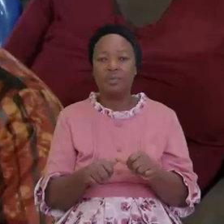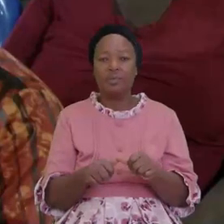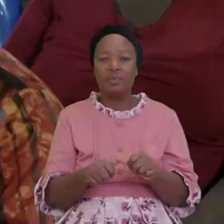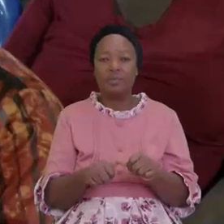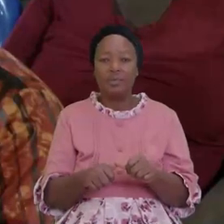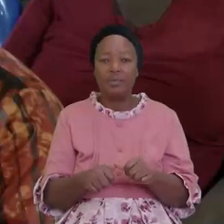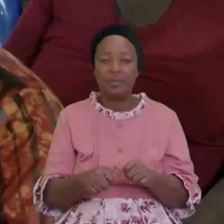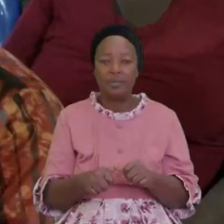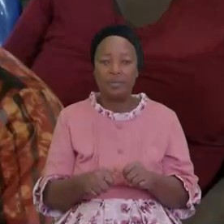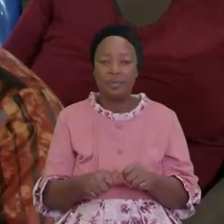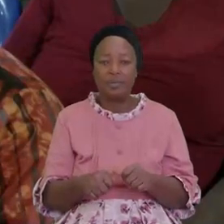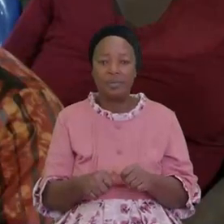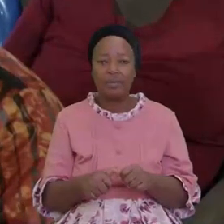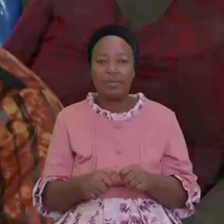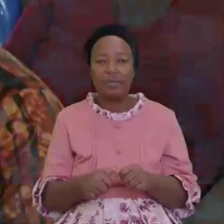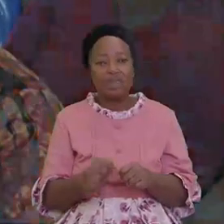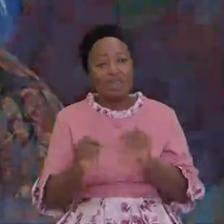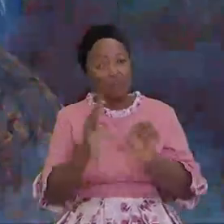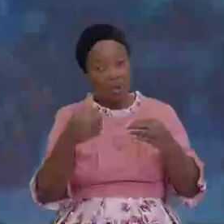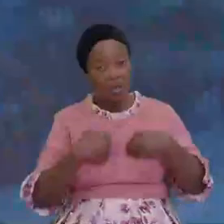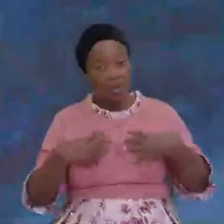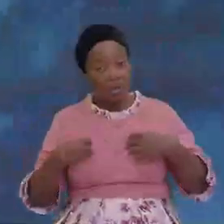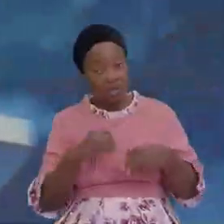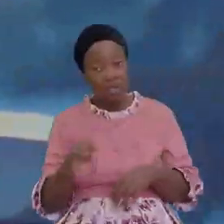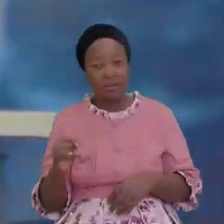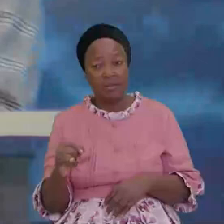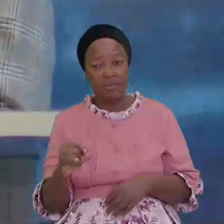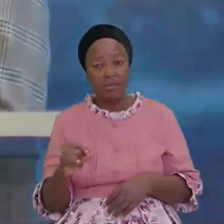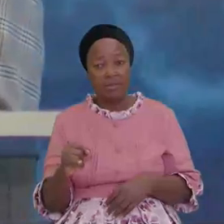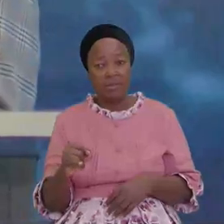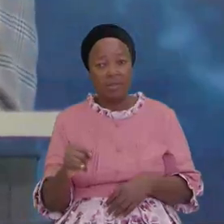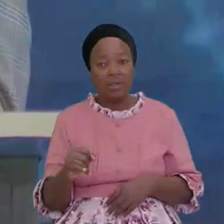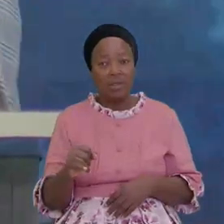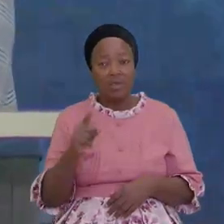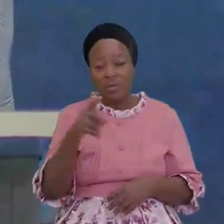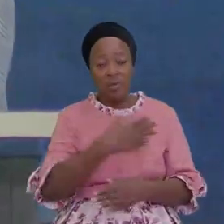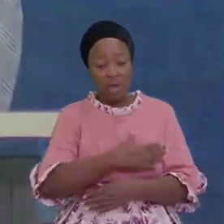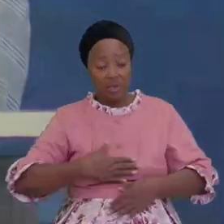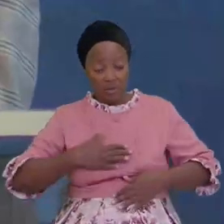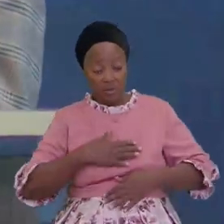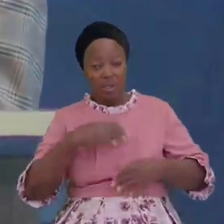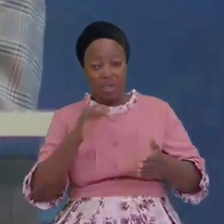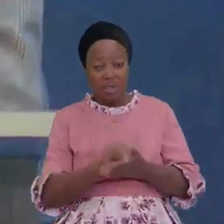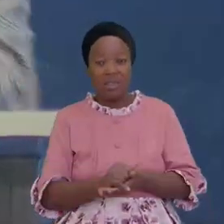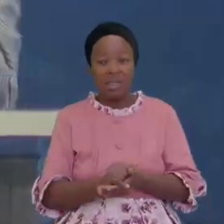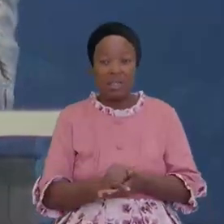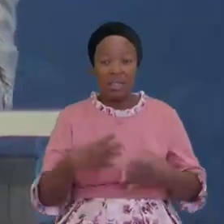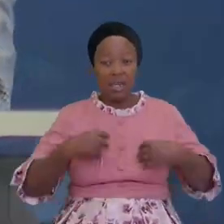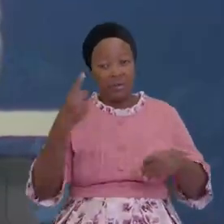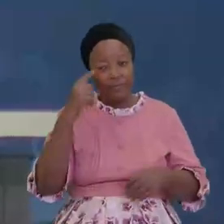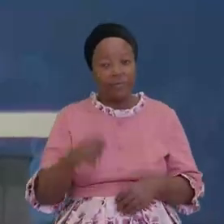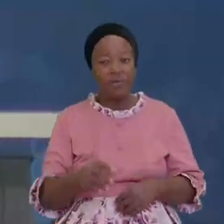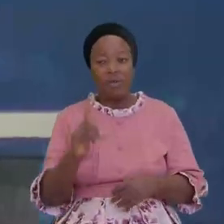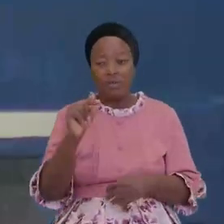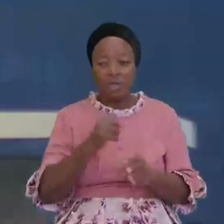l'enfer aussi va continuer. Si tu as la guérison,